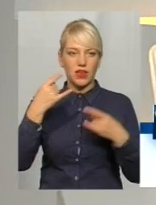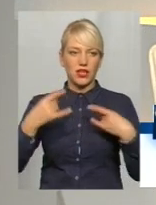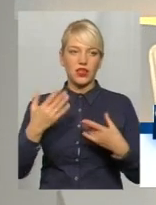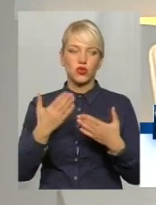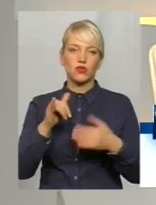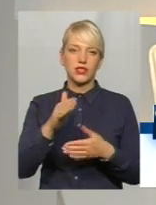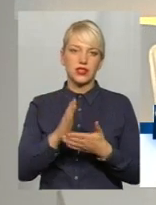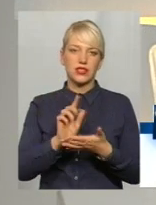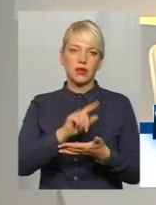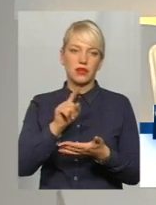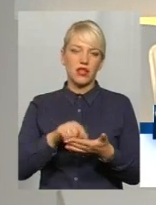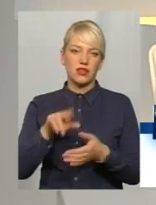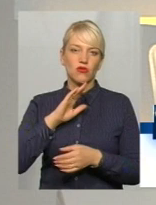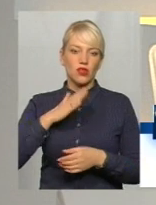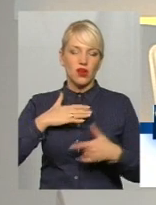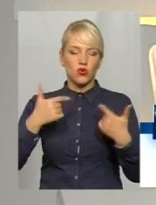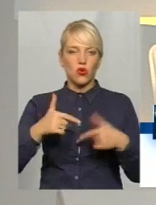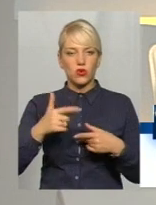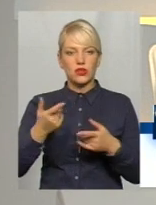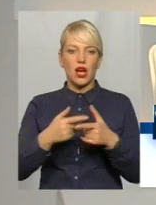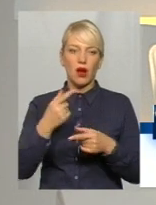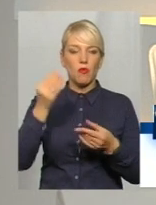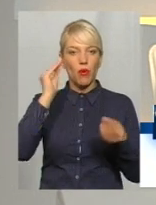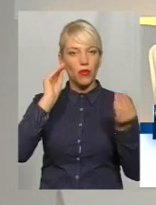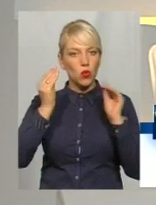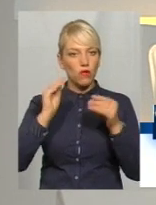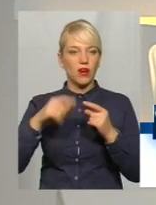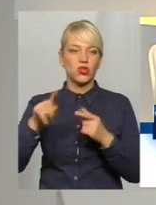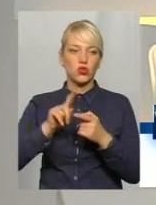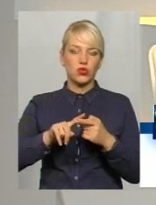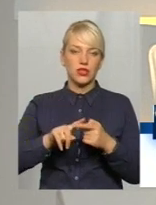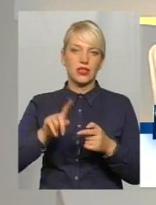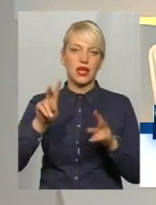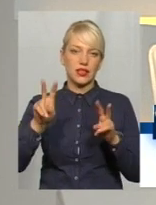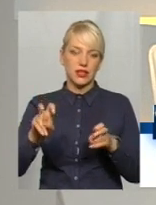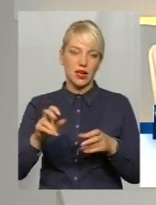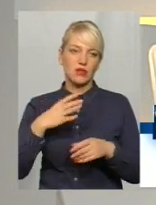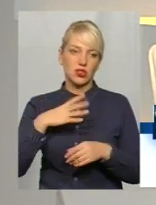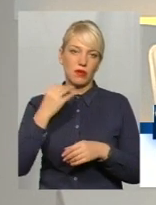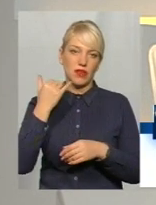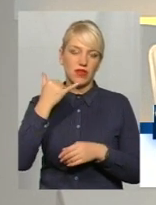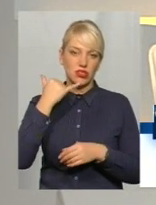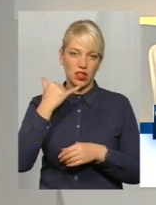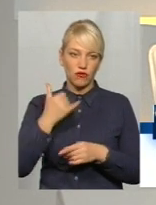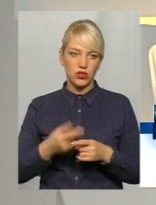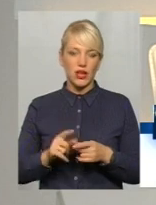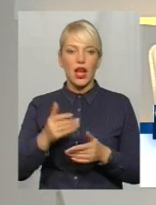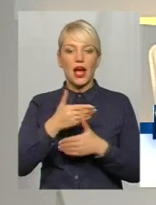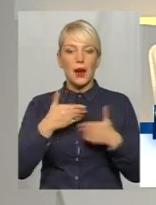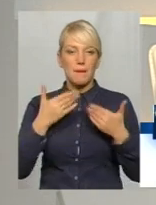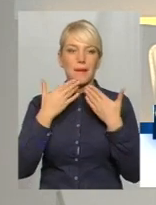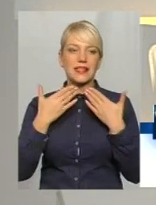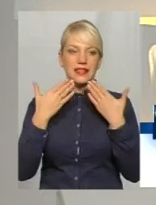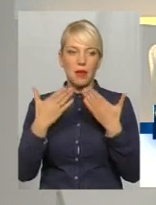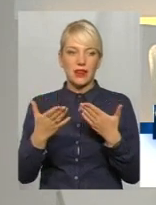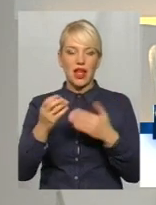вас є запитання до нашого гостя або ж міркування зазначеної теми, чекаємо на ваші телефонні дзвінки. А ми запитали на